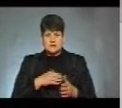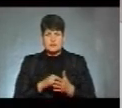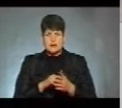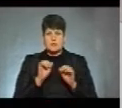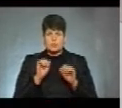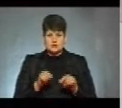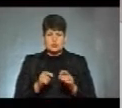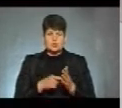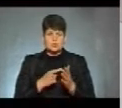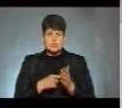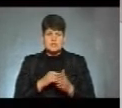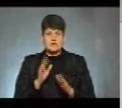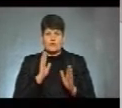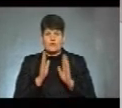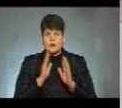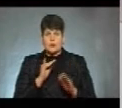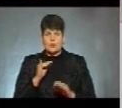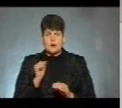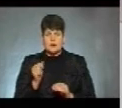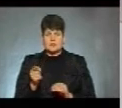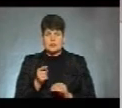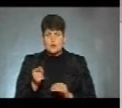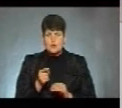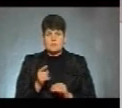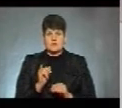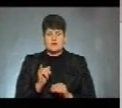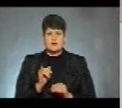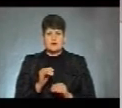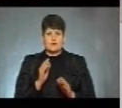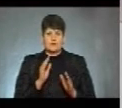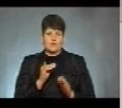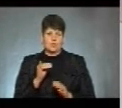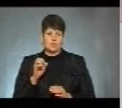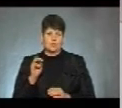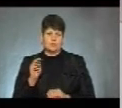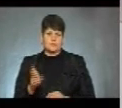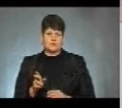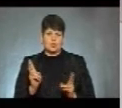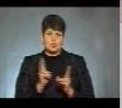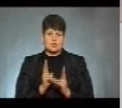на сторінці у Facebook UA Тернопіль та на одноіменній сторінці у YouTube. До зустрічі!